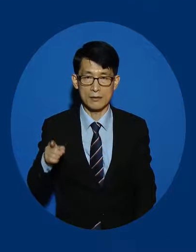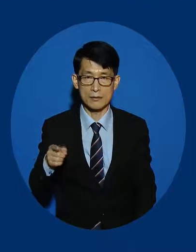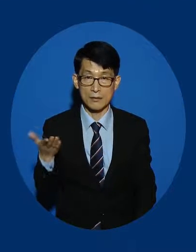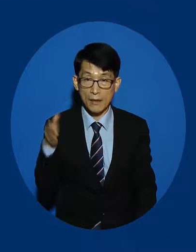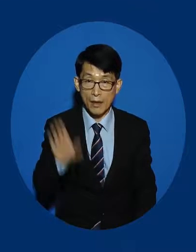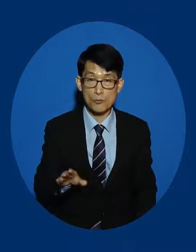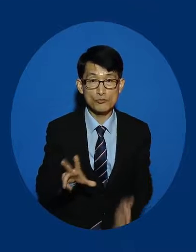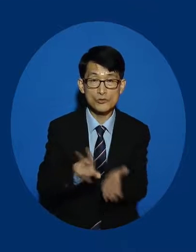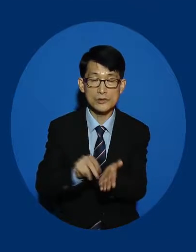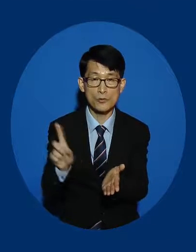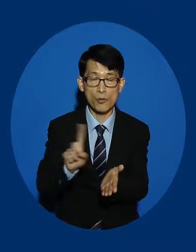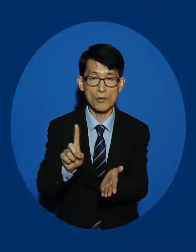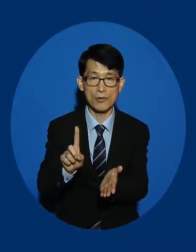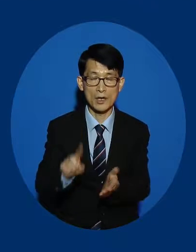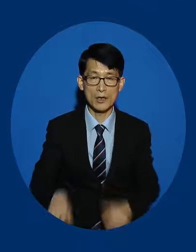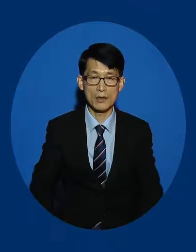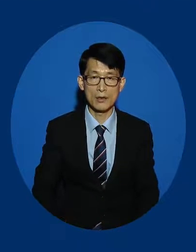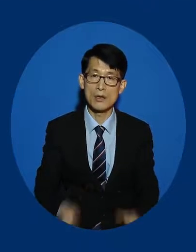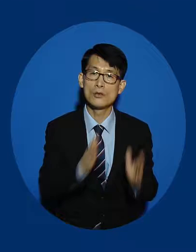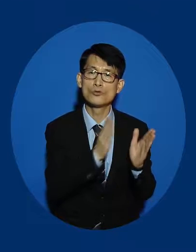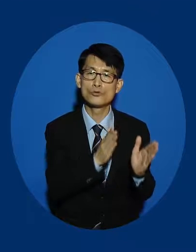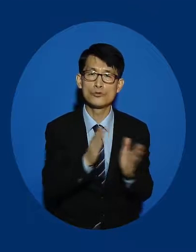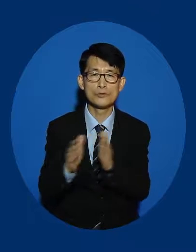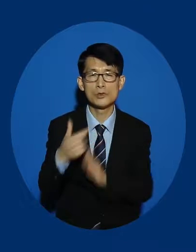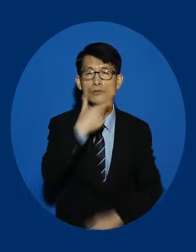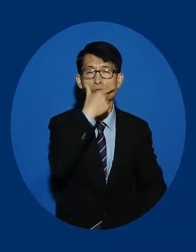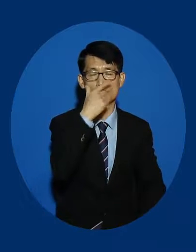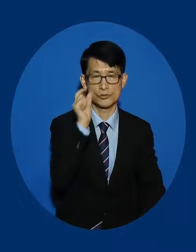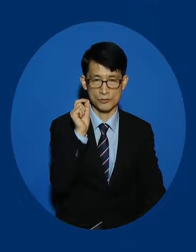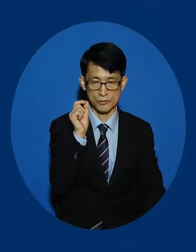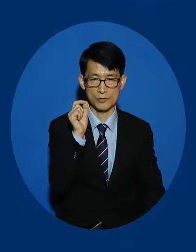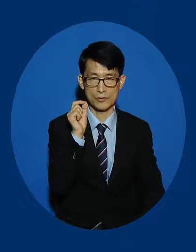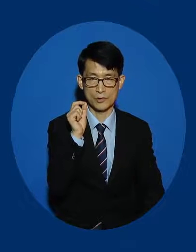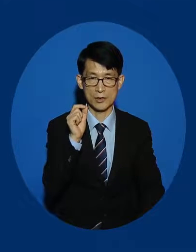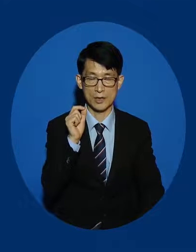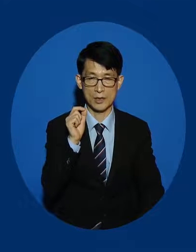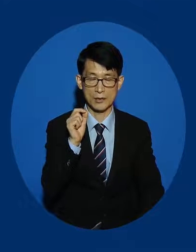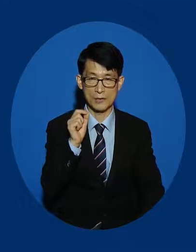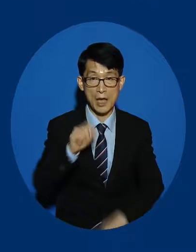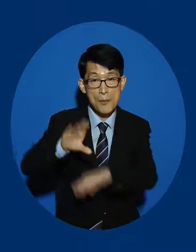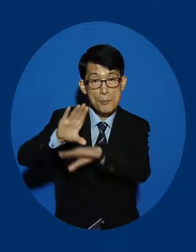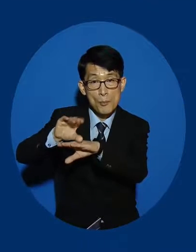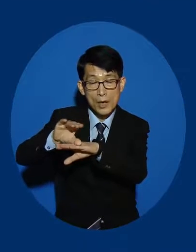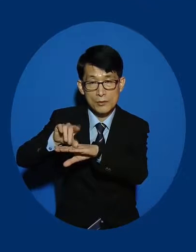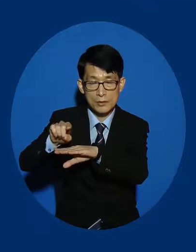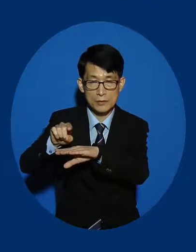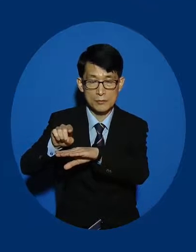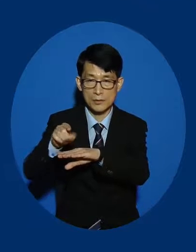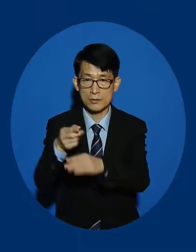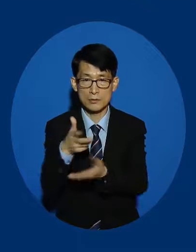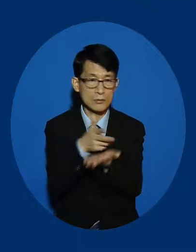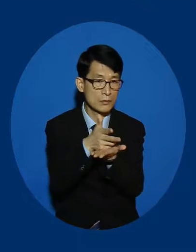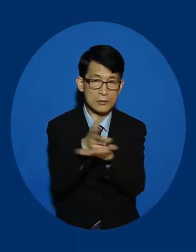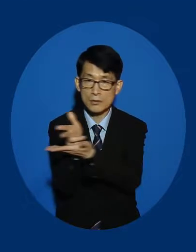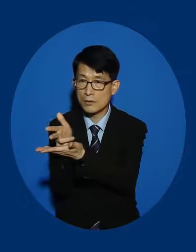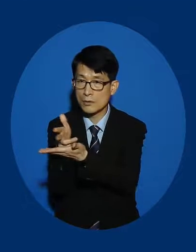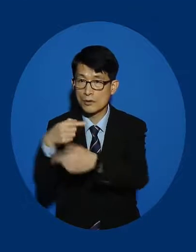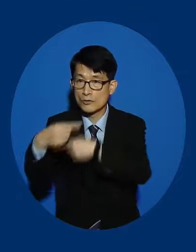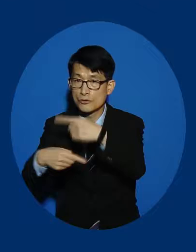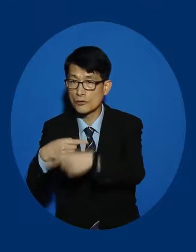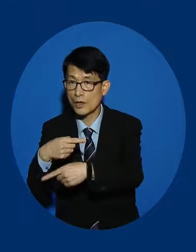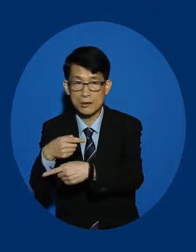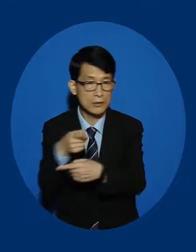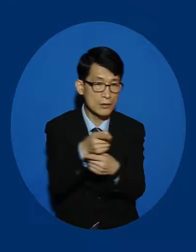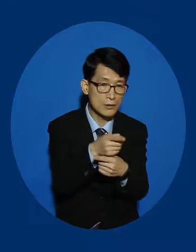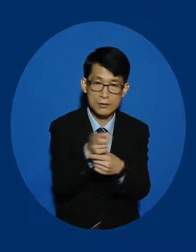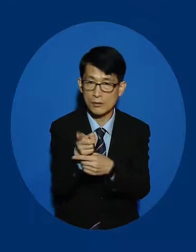또 준비 부실입니다. 준비가 부족하다 보니까 방송사들이 통역사를 잡아야 될지 아니면 브리핑하는 사람을 잡아야 될지